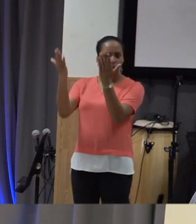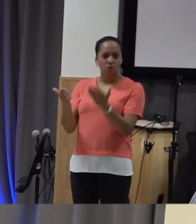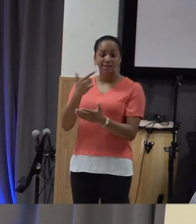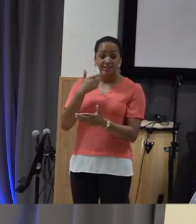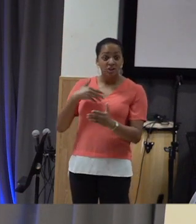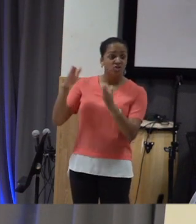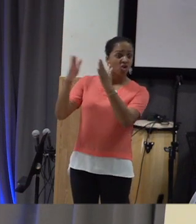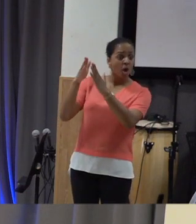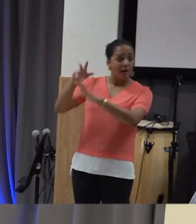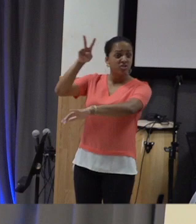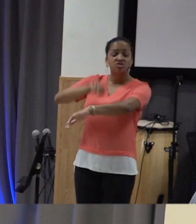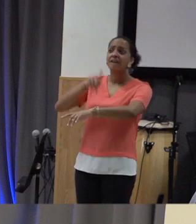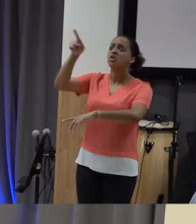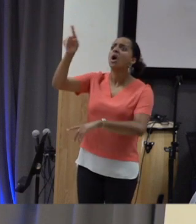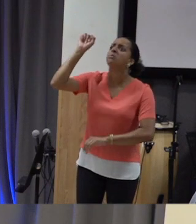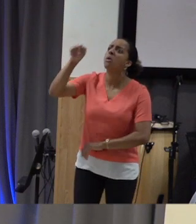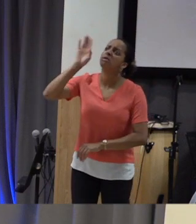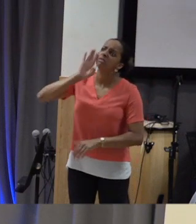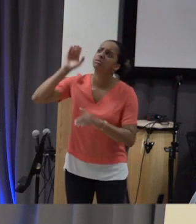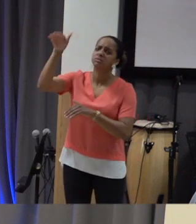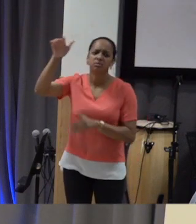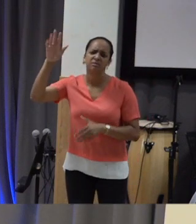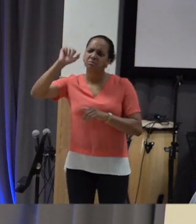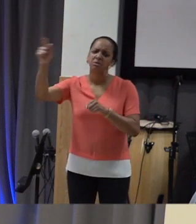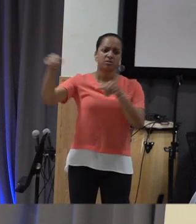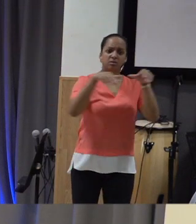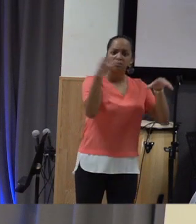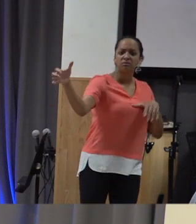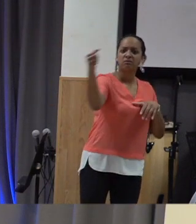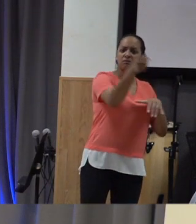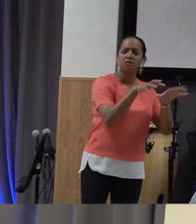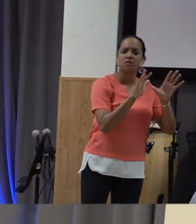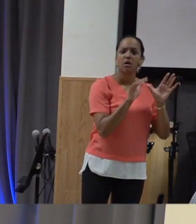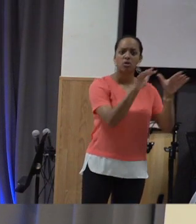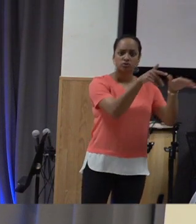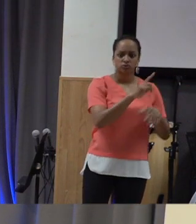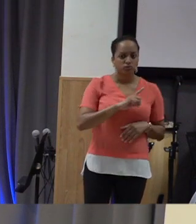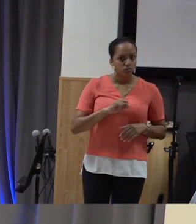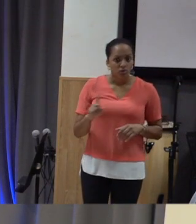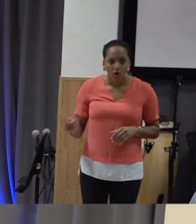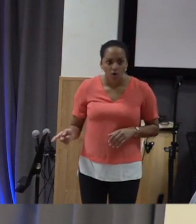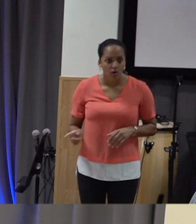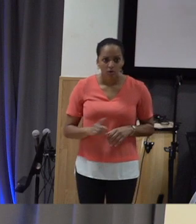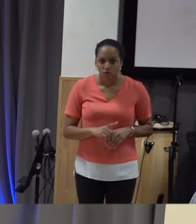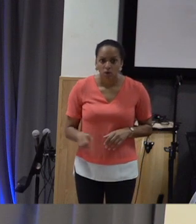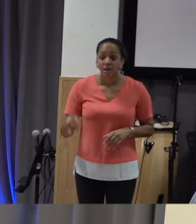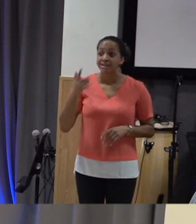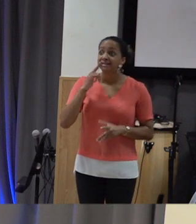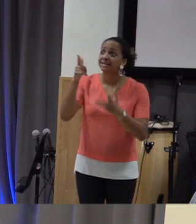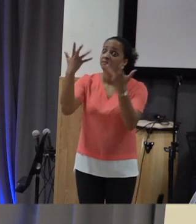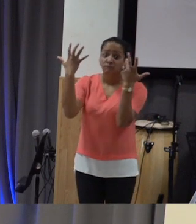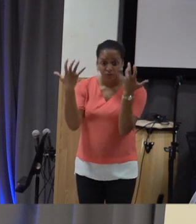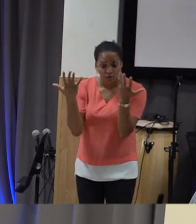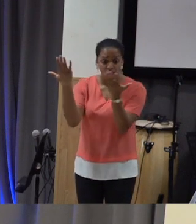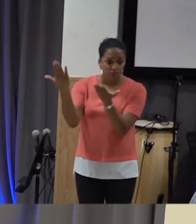demandes au chef des anges d'envoyer ses anges. Tu te places au-dessus de Jésus en fait. Non. Quand tu pries Christ, tu dis, Seigneur, si tu le désires, envoie tes anges. Si tu le désires,